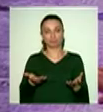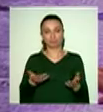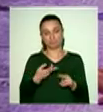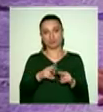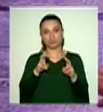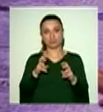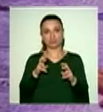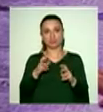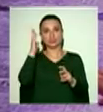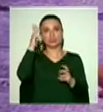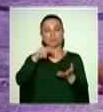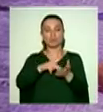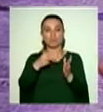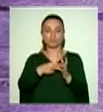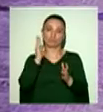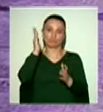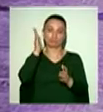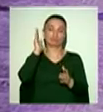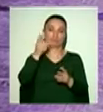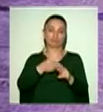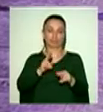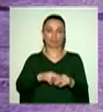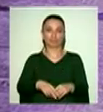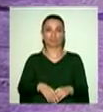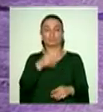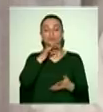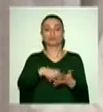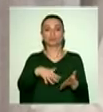ამიტომ ეს სამომავლოდ გადავდეთ.